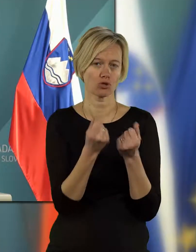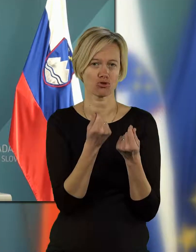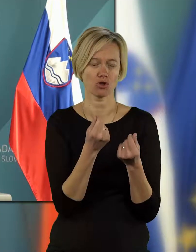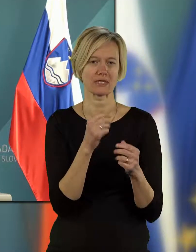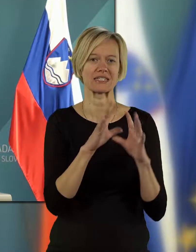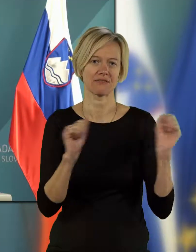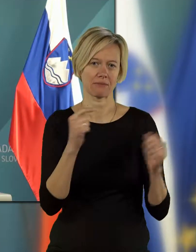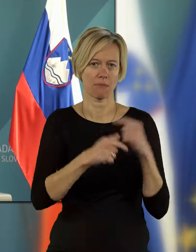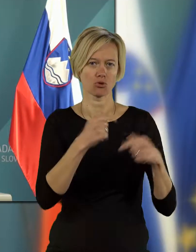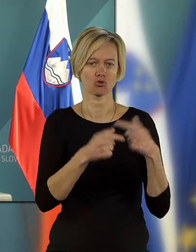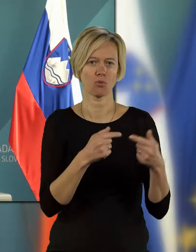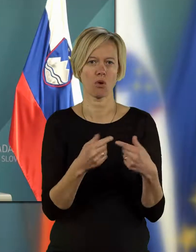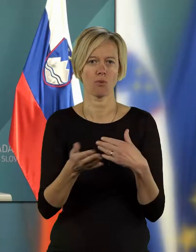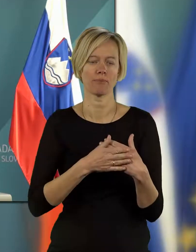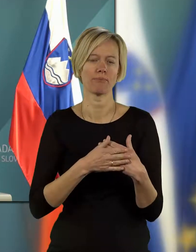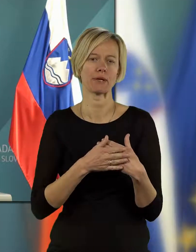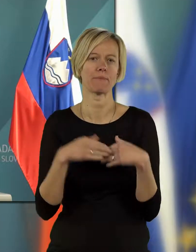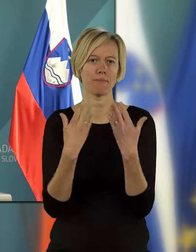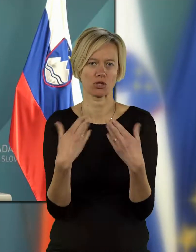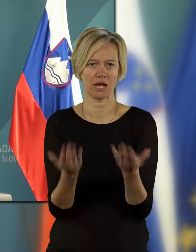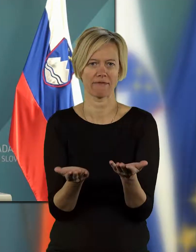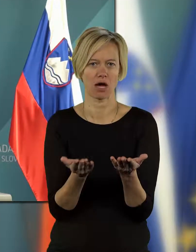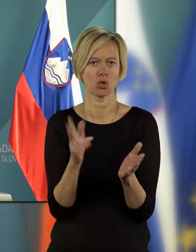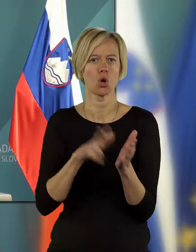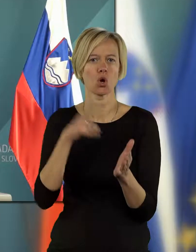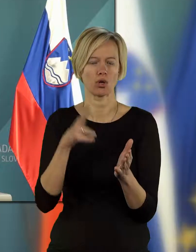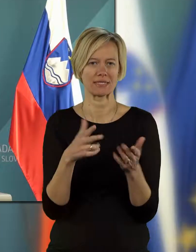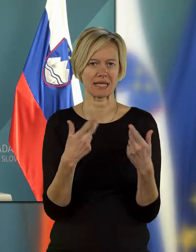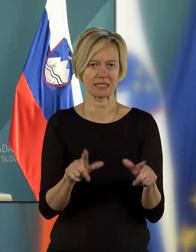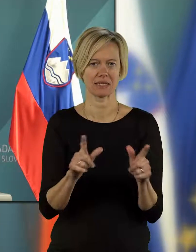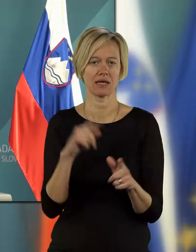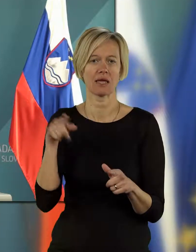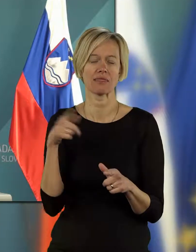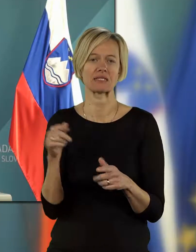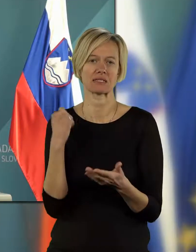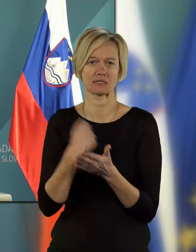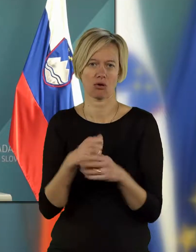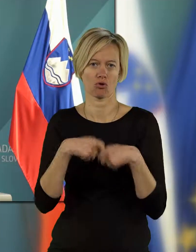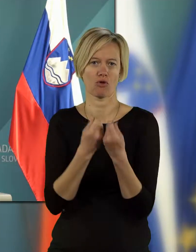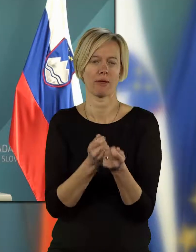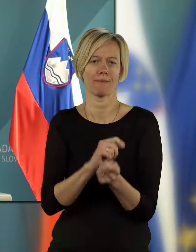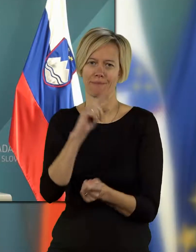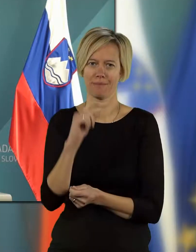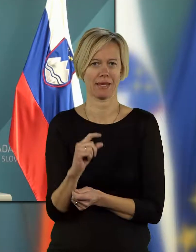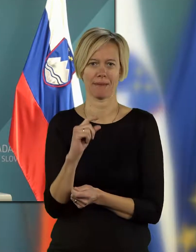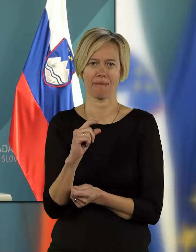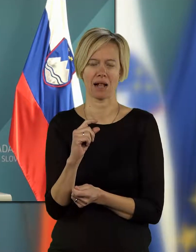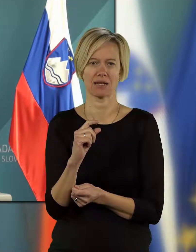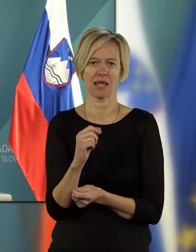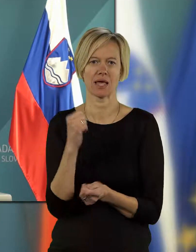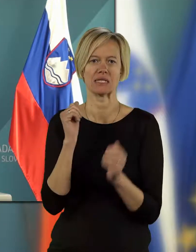izvedbe postopkov pri podeljevanju koncesij in da se zagotovi